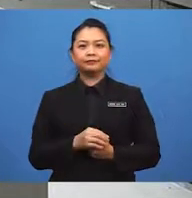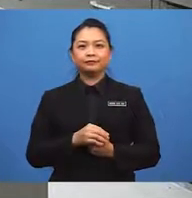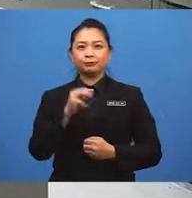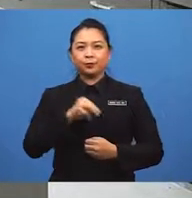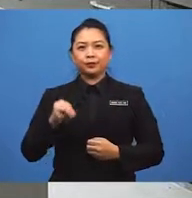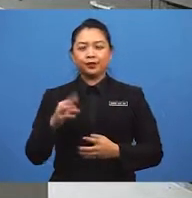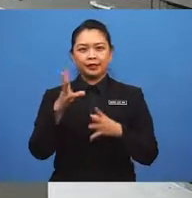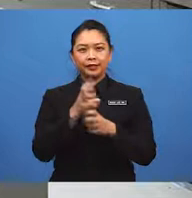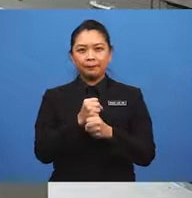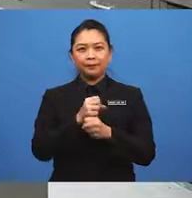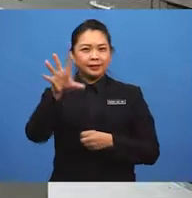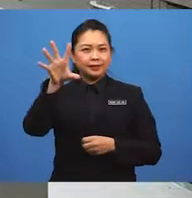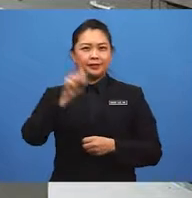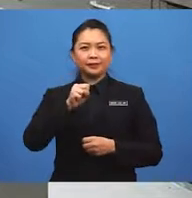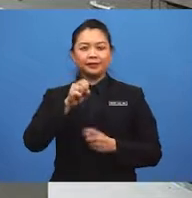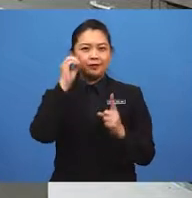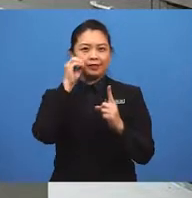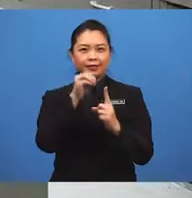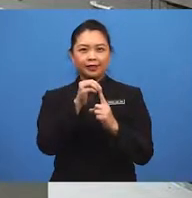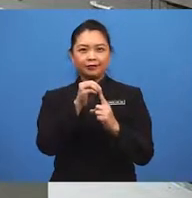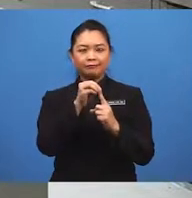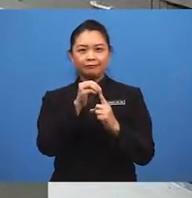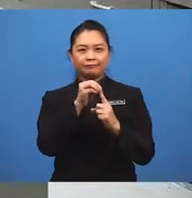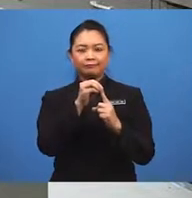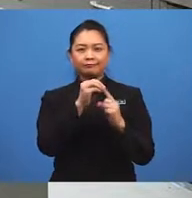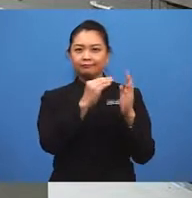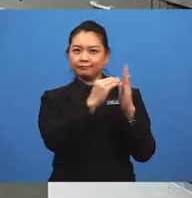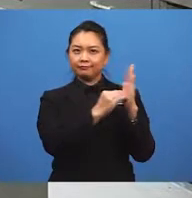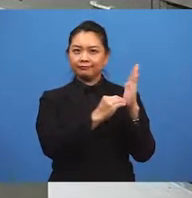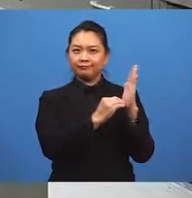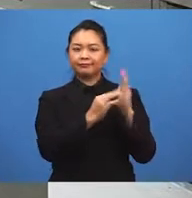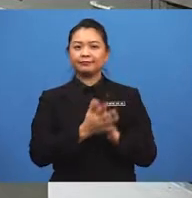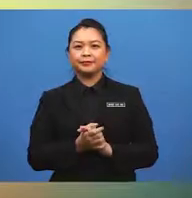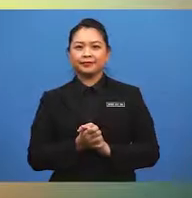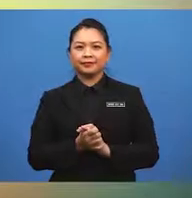murid-murid dapat mencapai objektif seperti berikut.